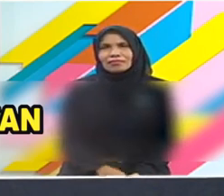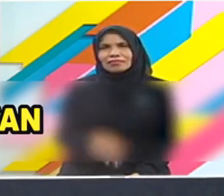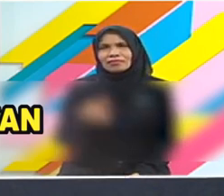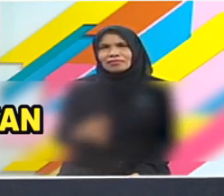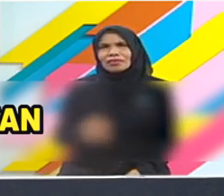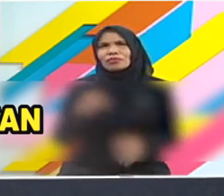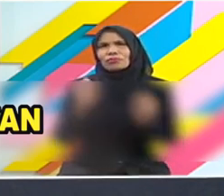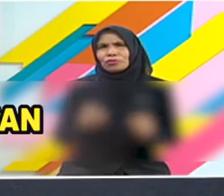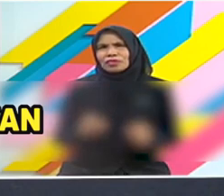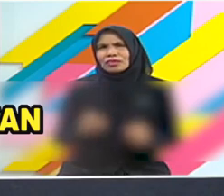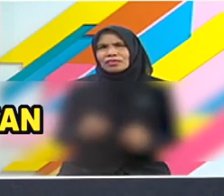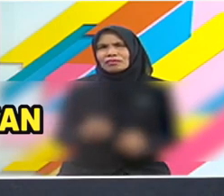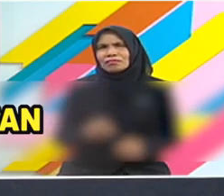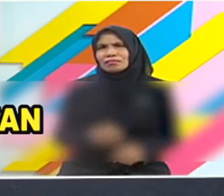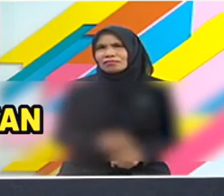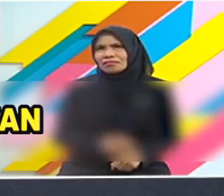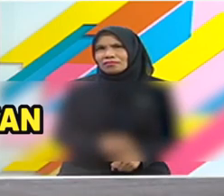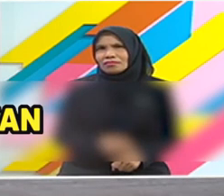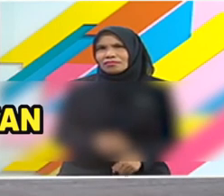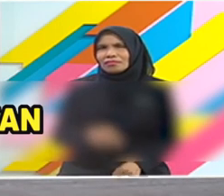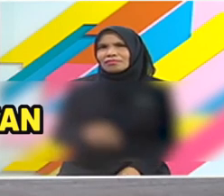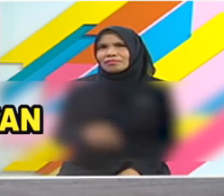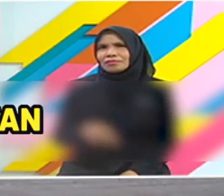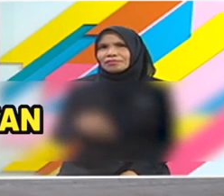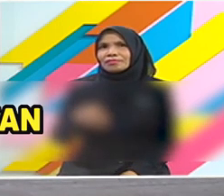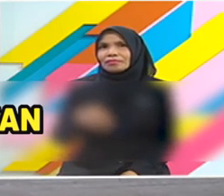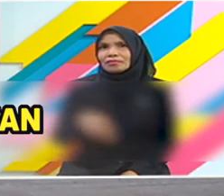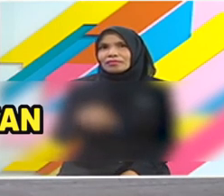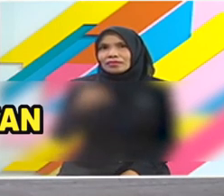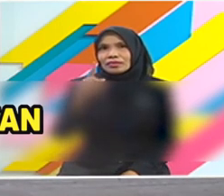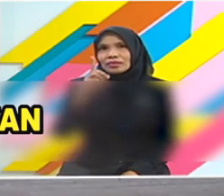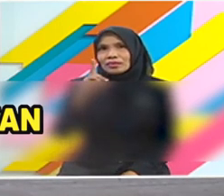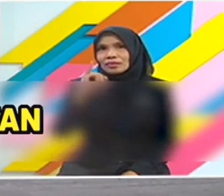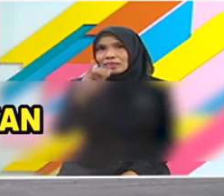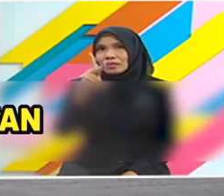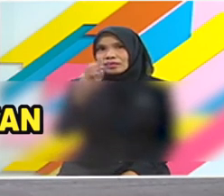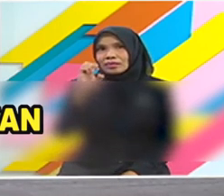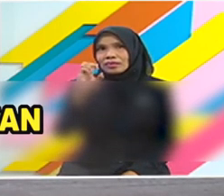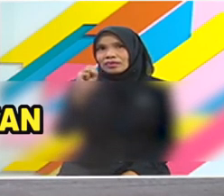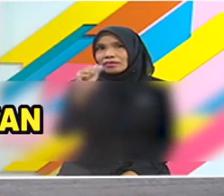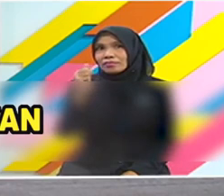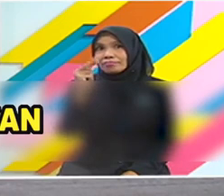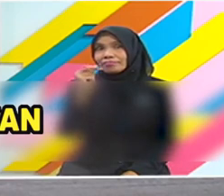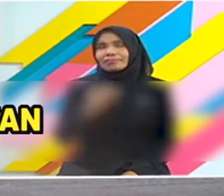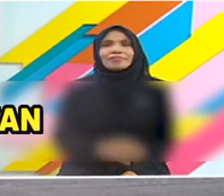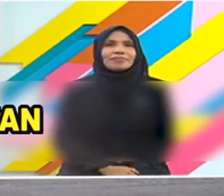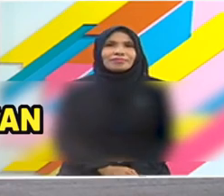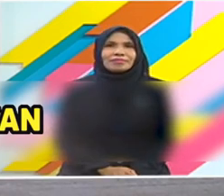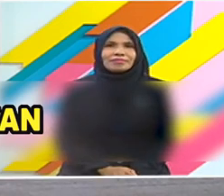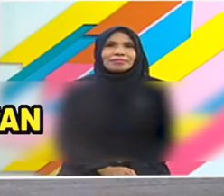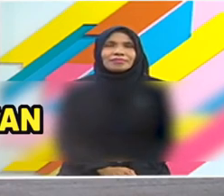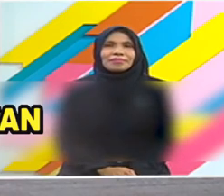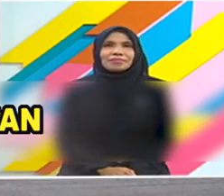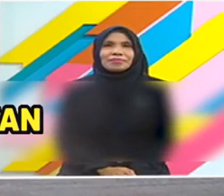boleh dikesan oleh lidah kita? Okey, paling utama dan paling Kak Rina suka, Cikgu, adalah rasa manis. Ya, bagus.